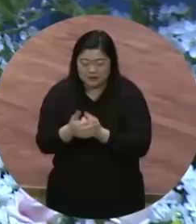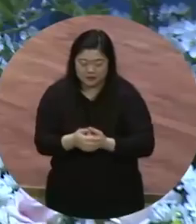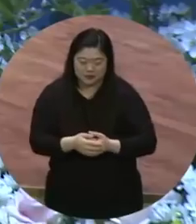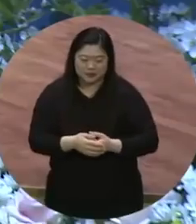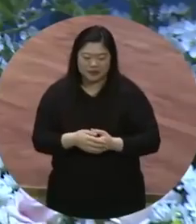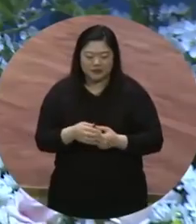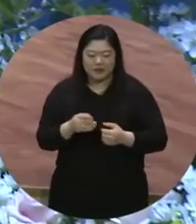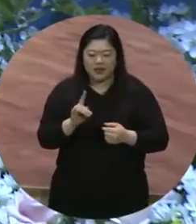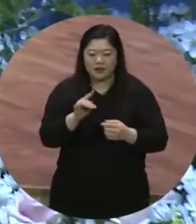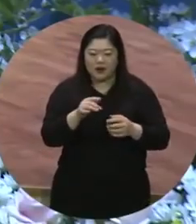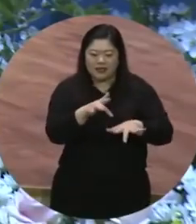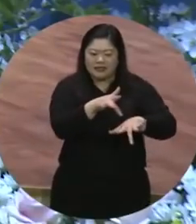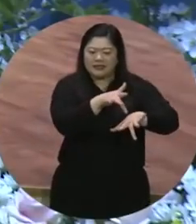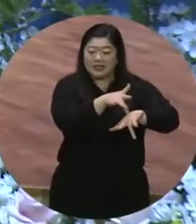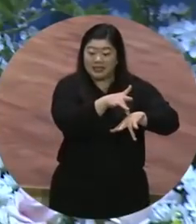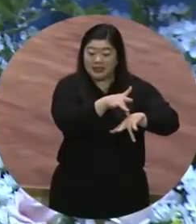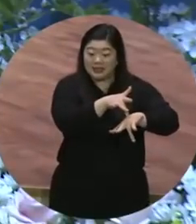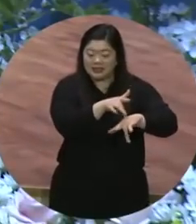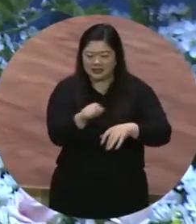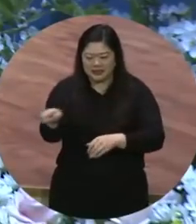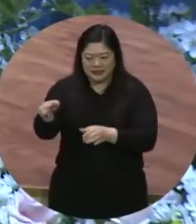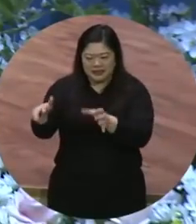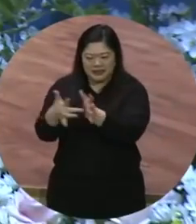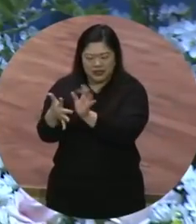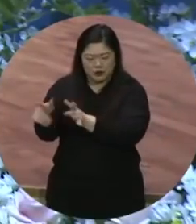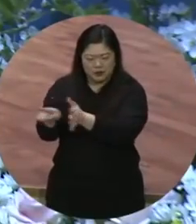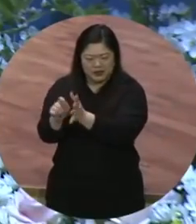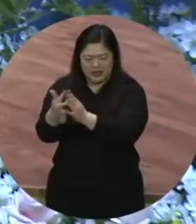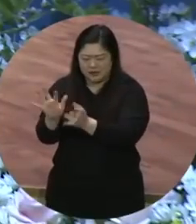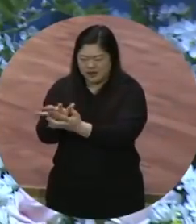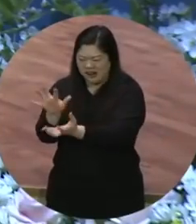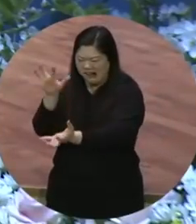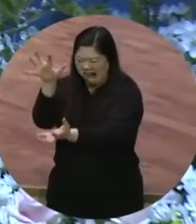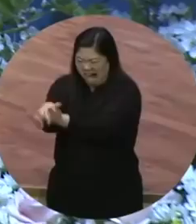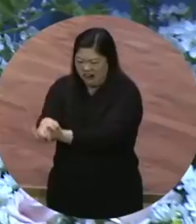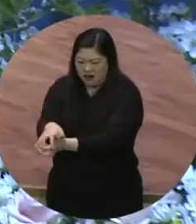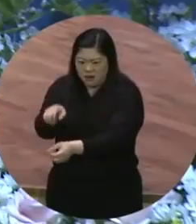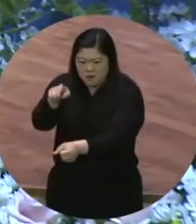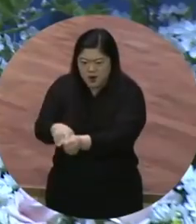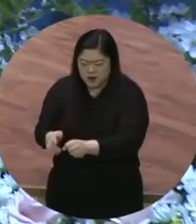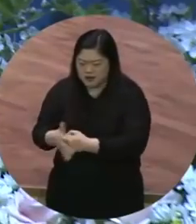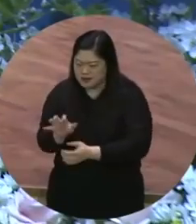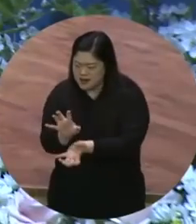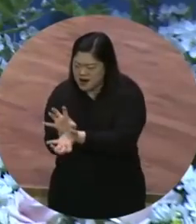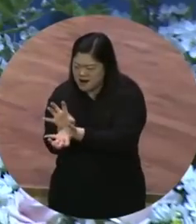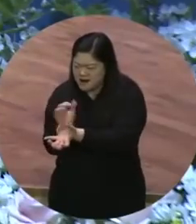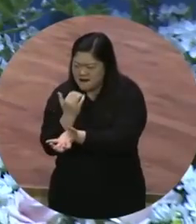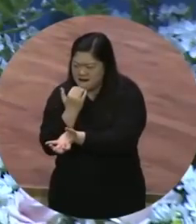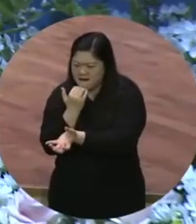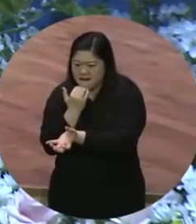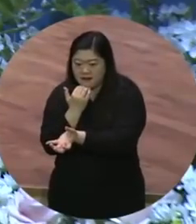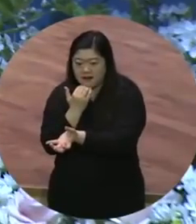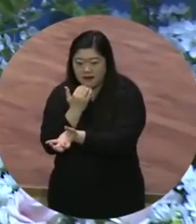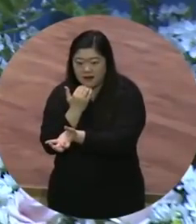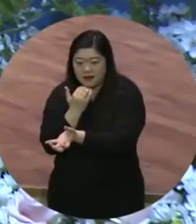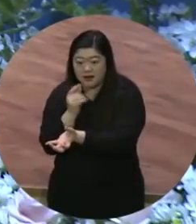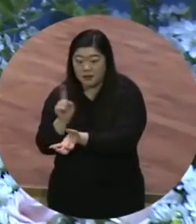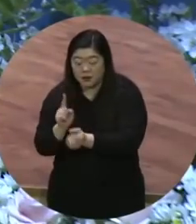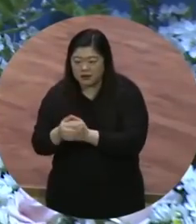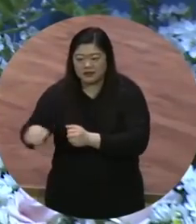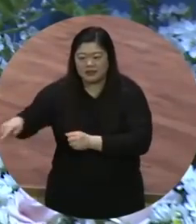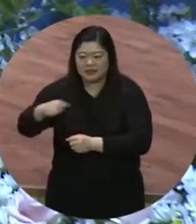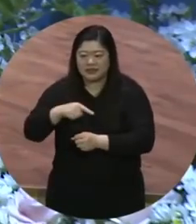가지로 상징적인 타이틀로 나와 있는데 간단하게 설명하면 썩은 뿌리와 가지